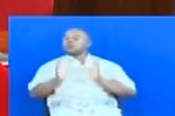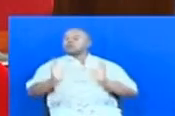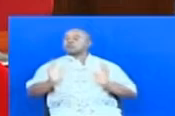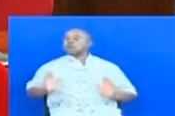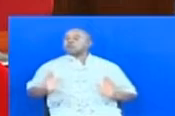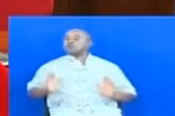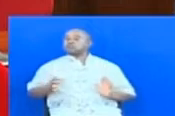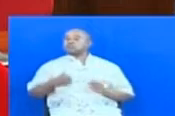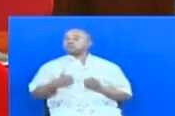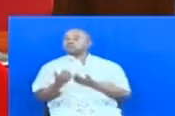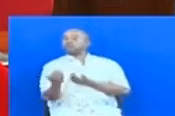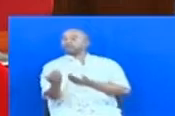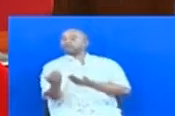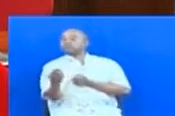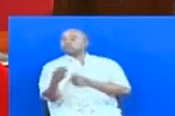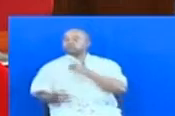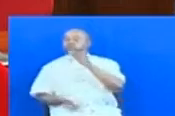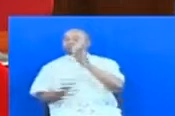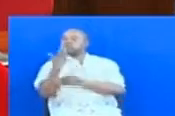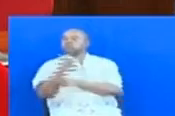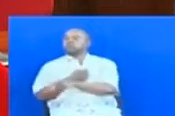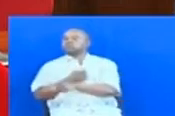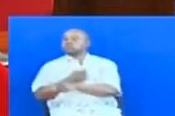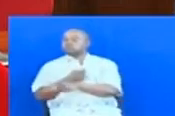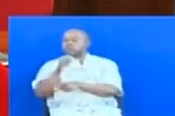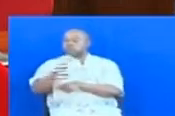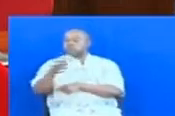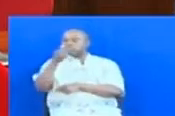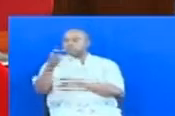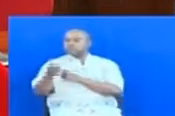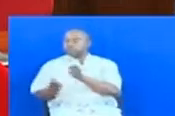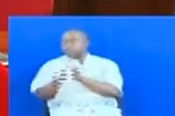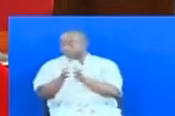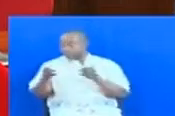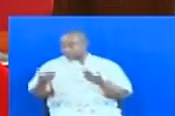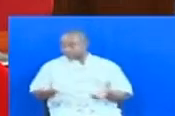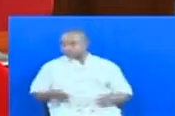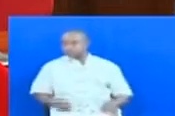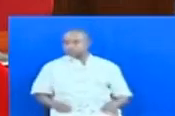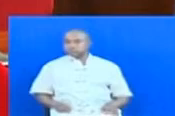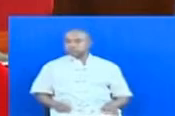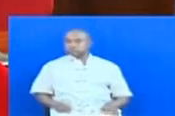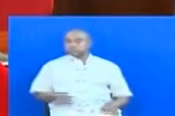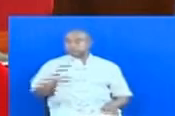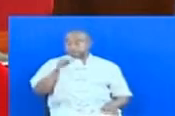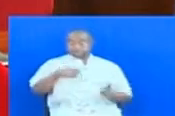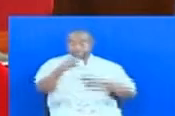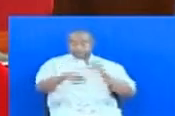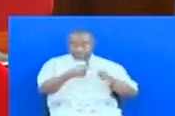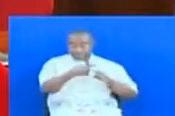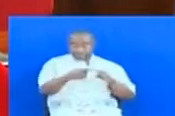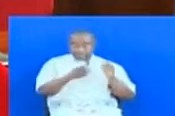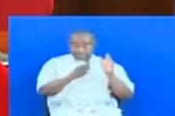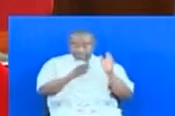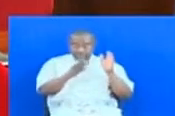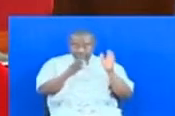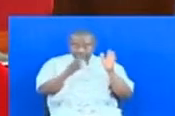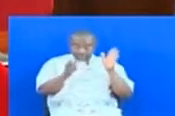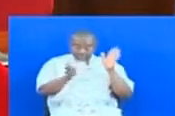ambayo inasubiri kuzinduliwa nchi nzima mpaka sasa, kati ya miradi 179